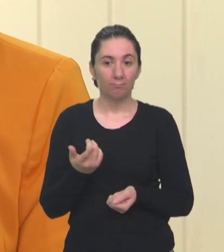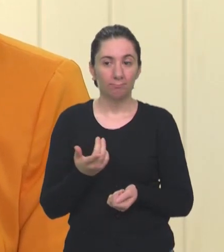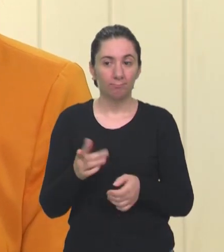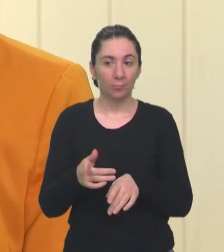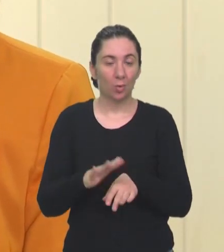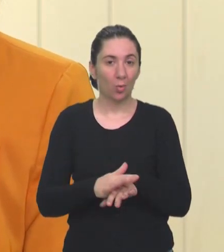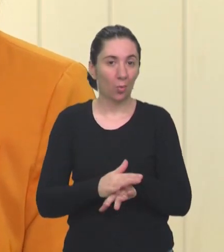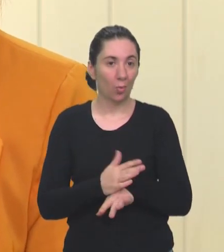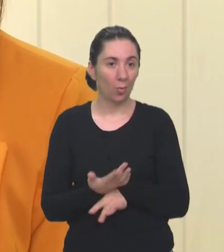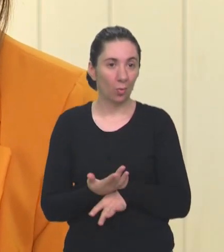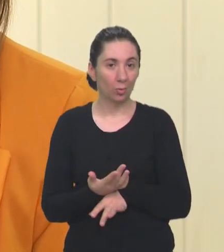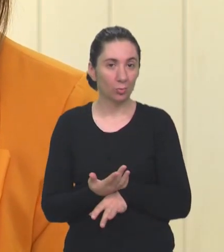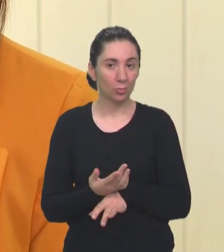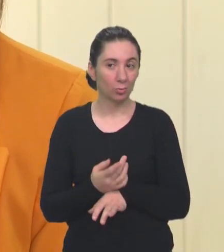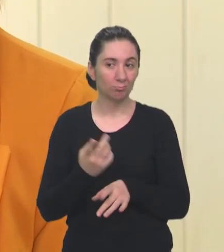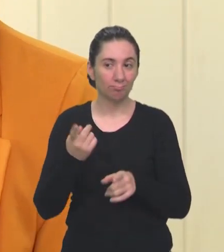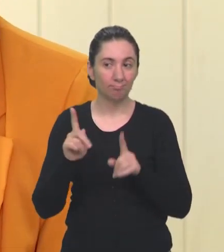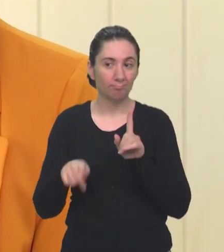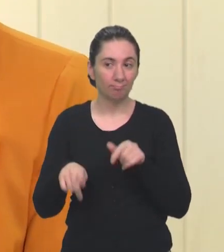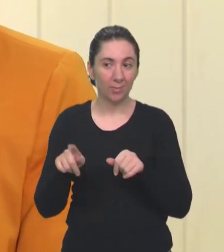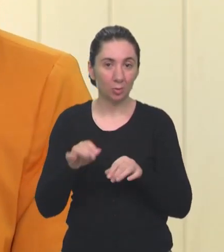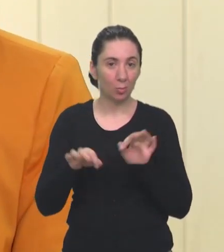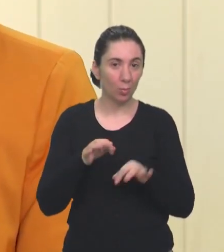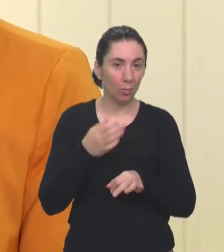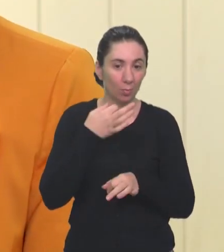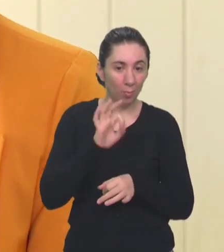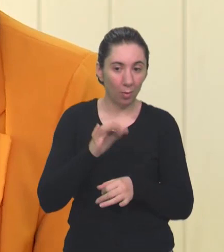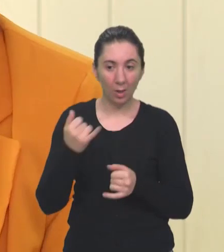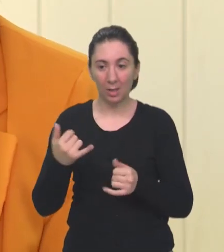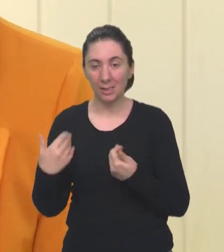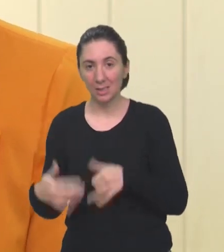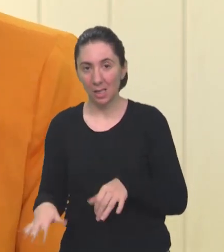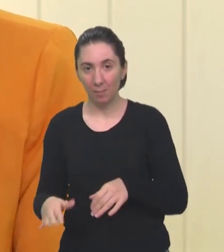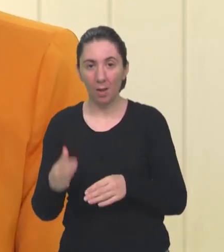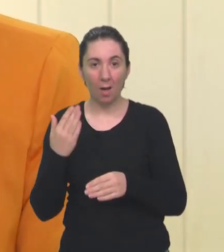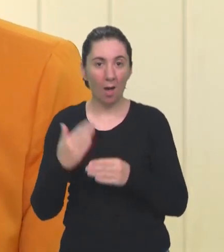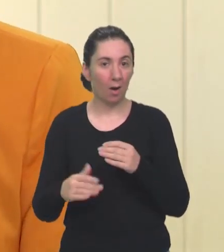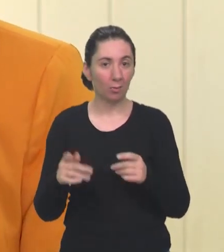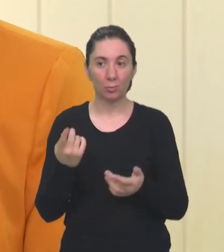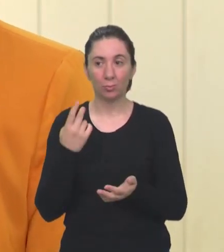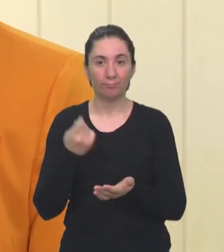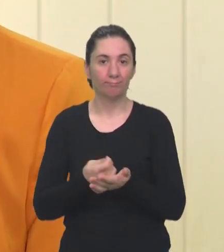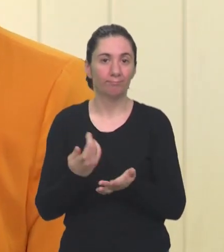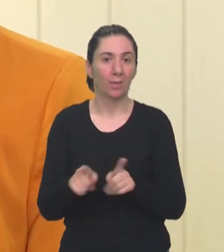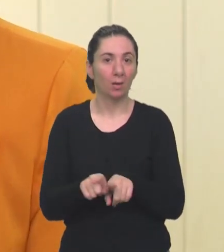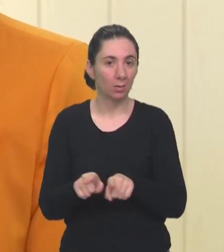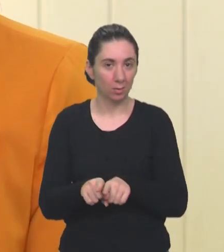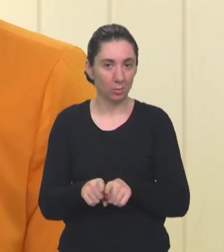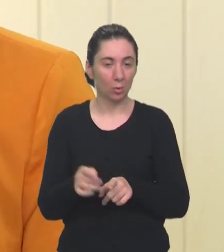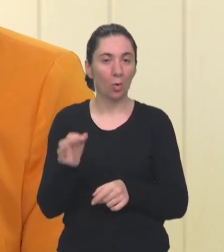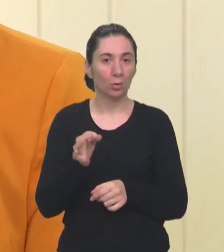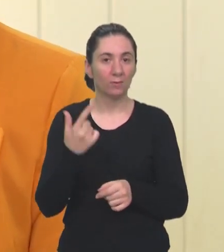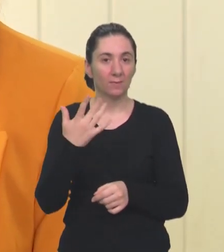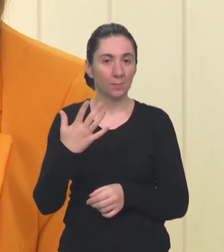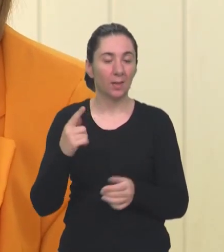nekako osjećaj da i neki možda su projekti bolji, neki su slabiji i na kraju su validirani isto. Tako da evo, osnovni nam